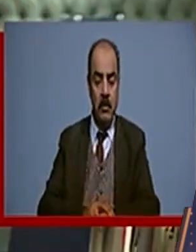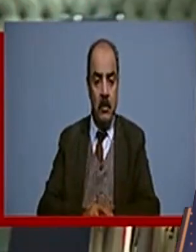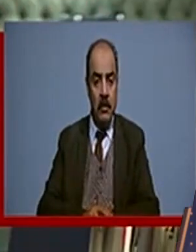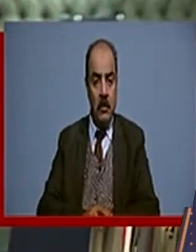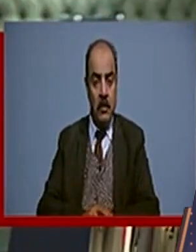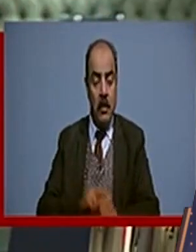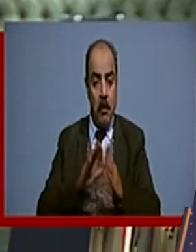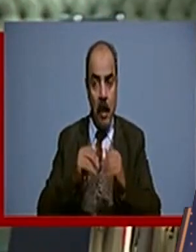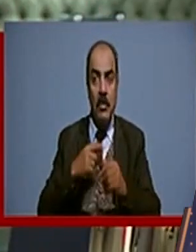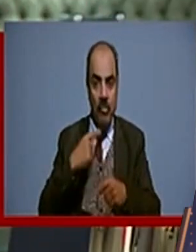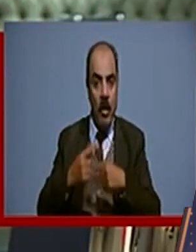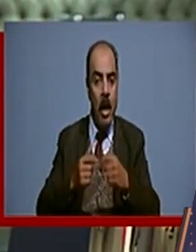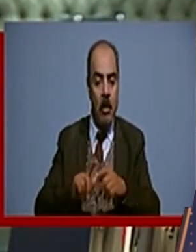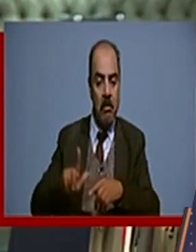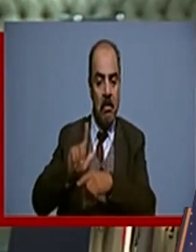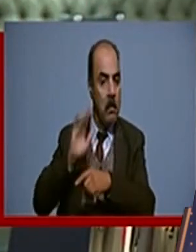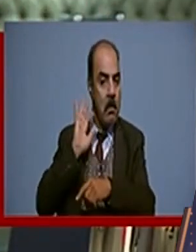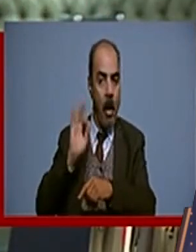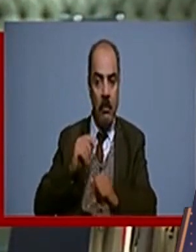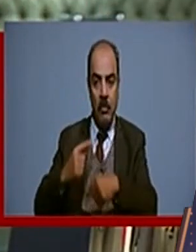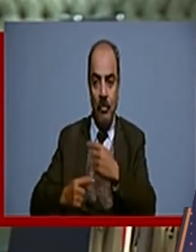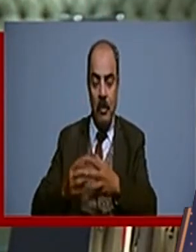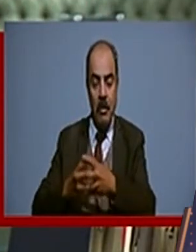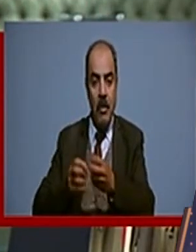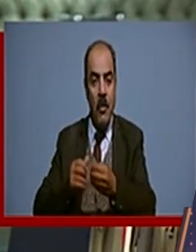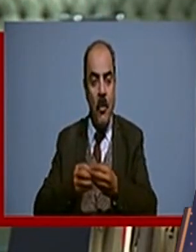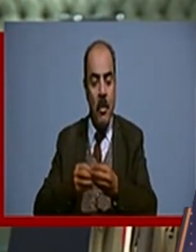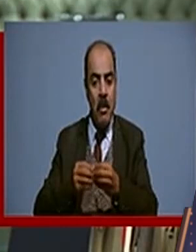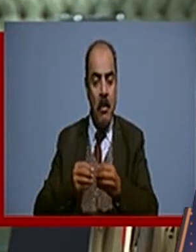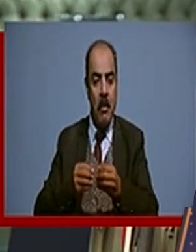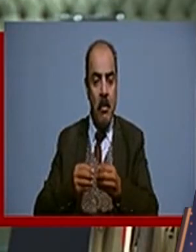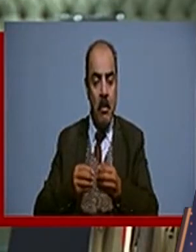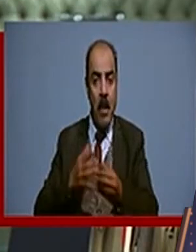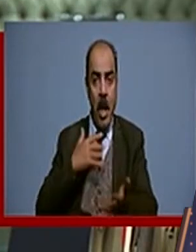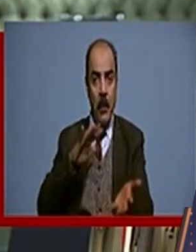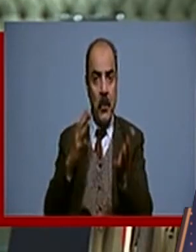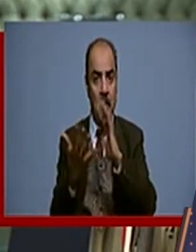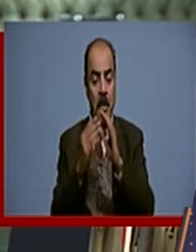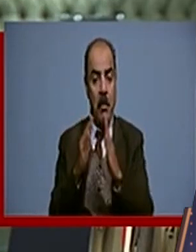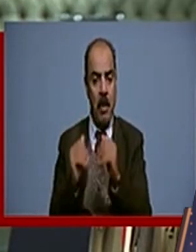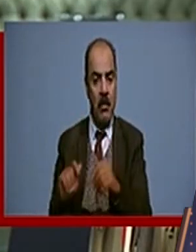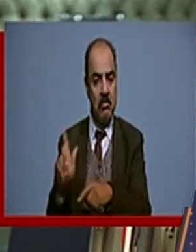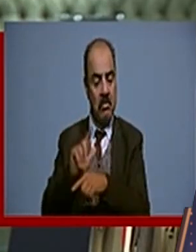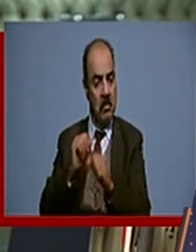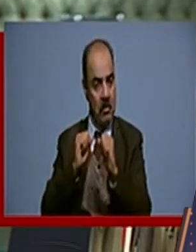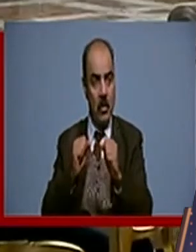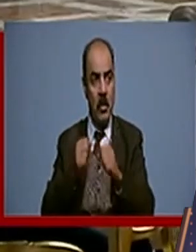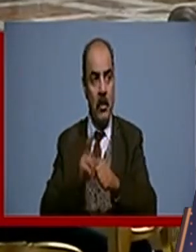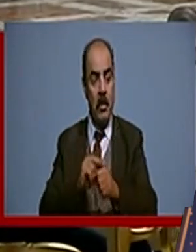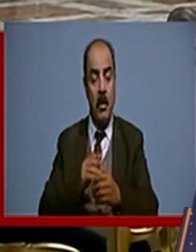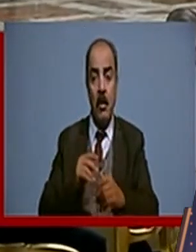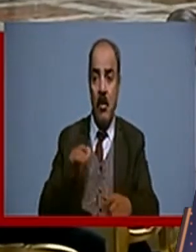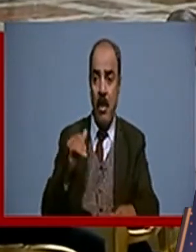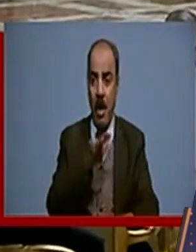مصر لها القيادة فيما يخص قضية التغير المناخ، ليس فقط بالنسبة للمنطقة